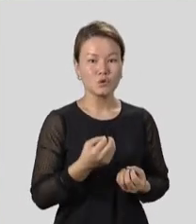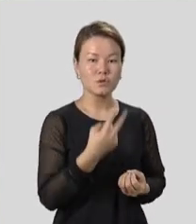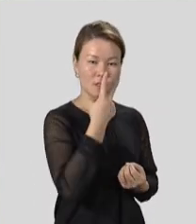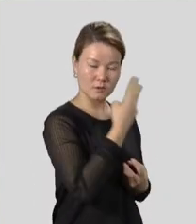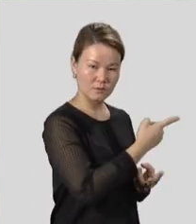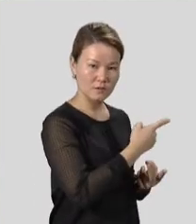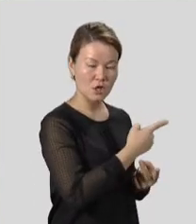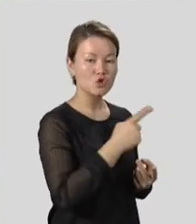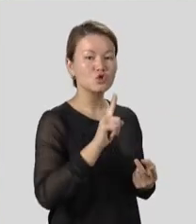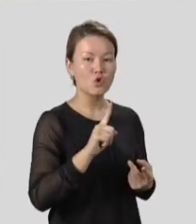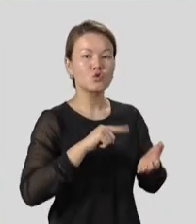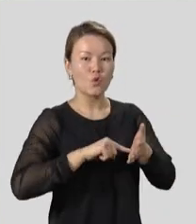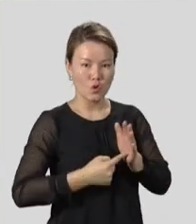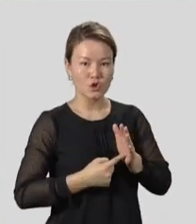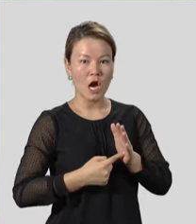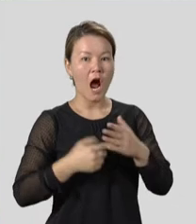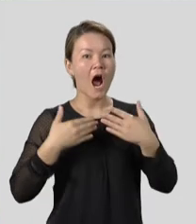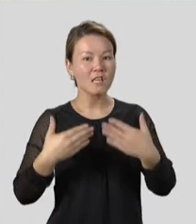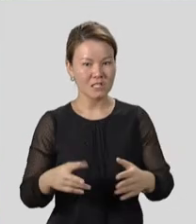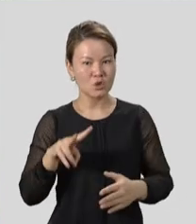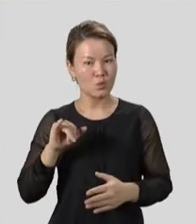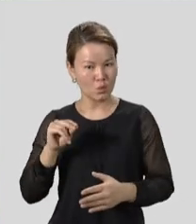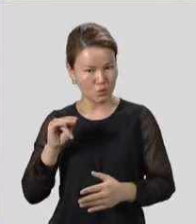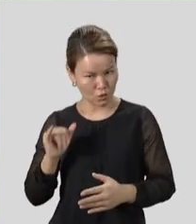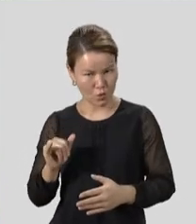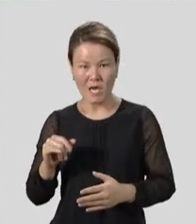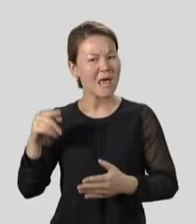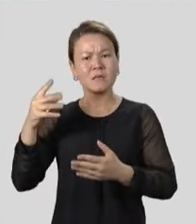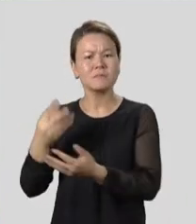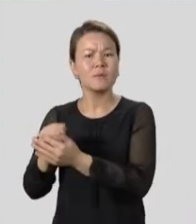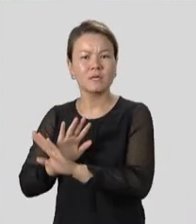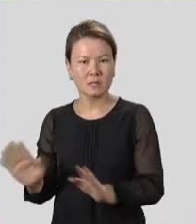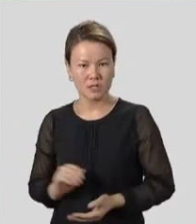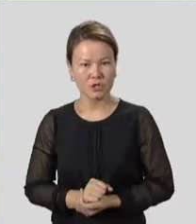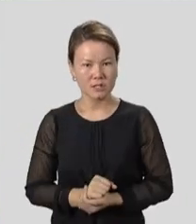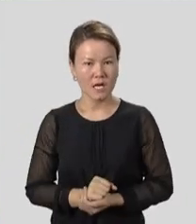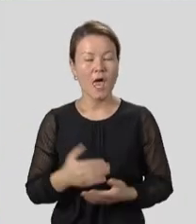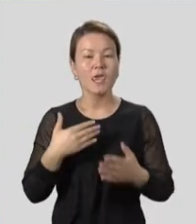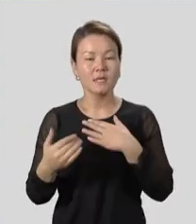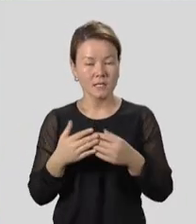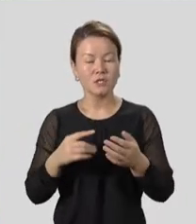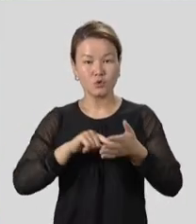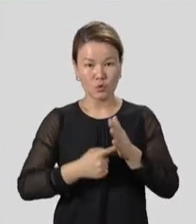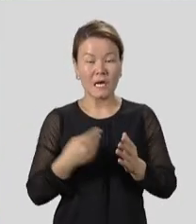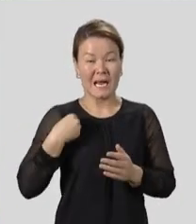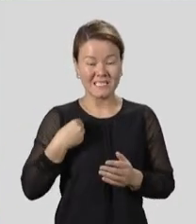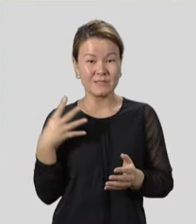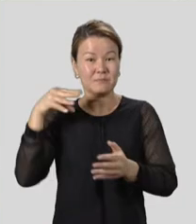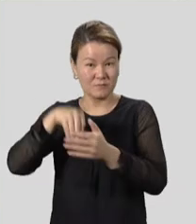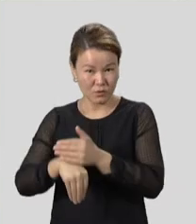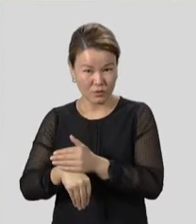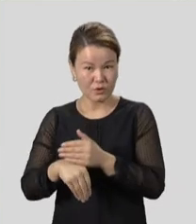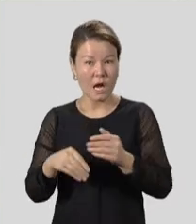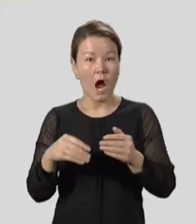что точка А открытому лучу не принадлежит. Если же мы эту точку хотим присоединить